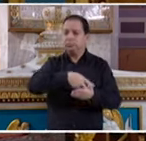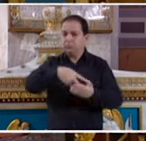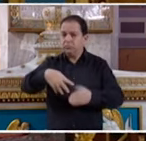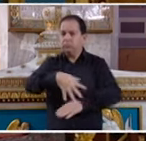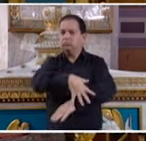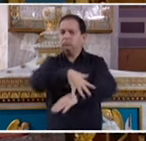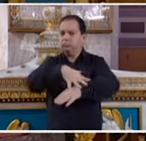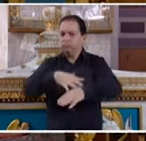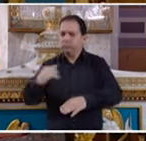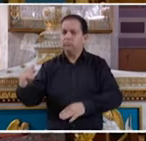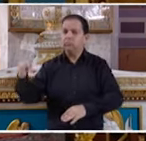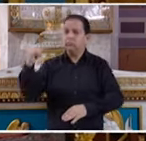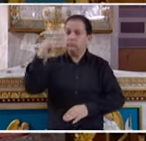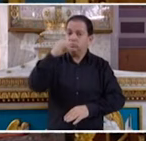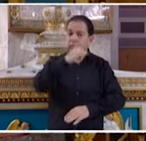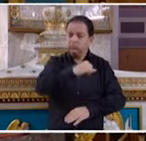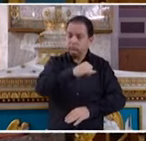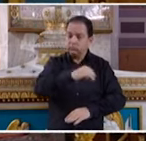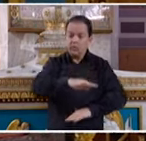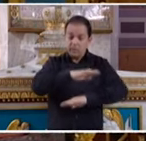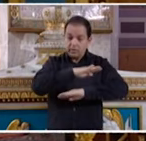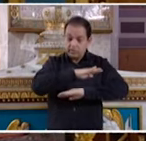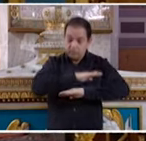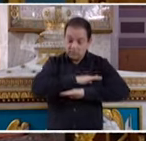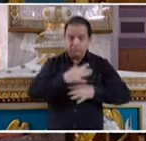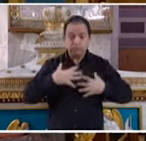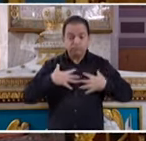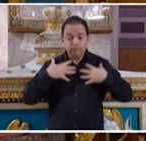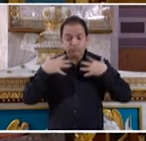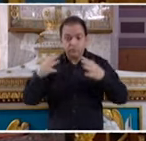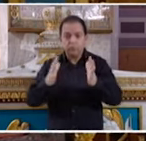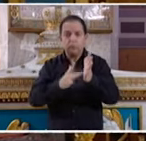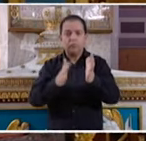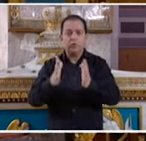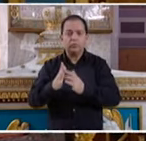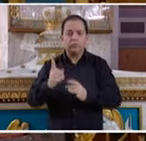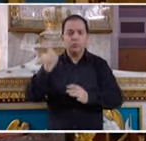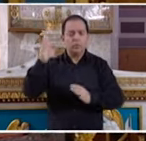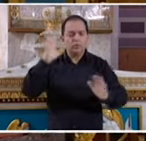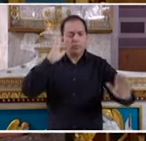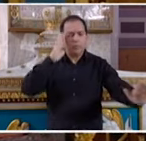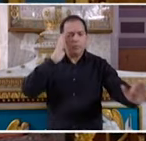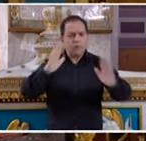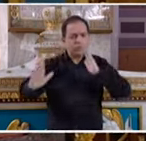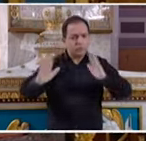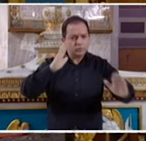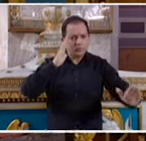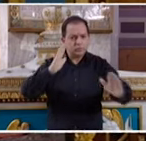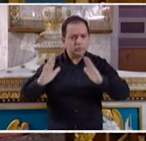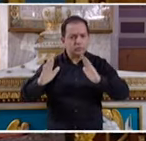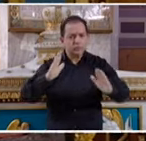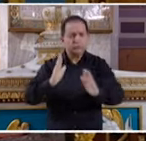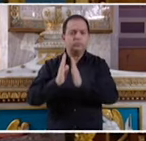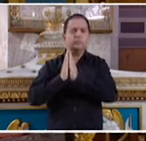και του καταξήραν θάλασσαν και αέρα φιλοχρίστου ημών στρατού